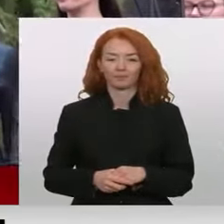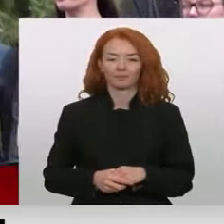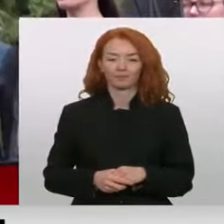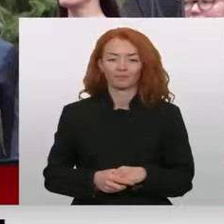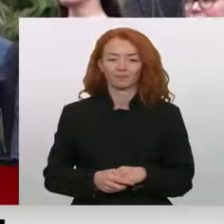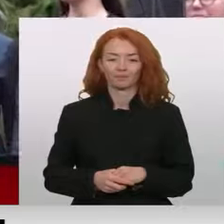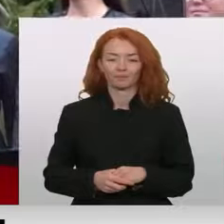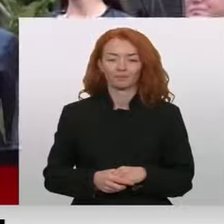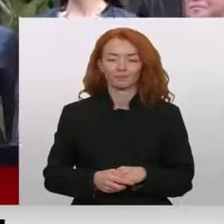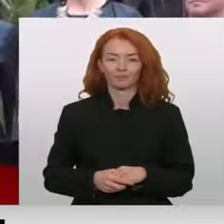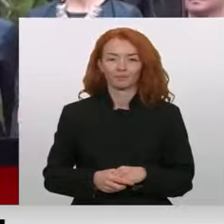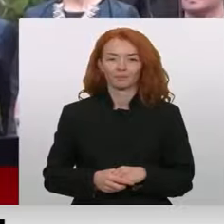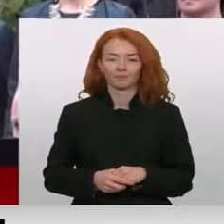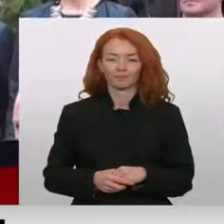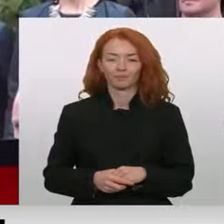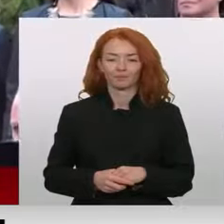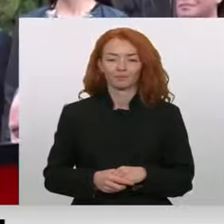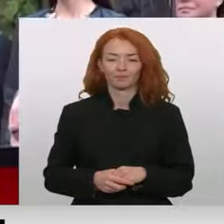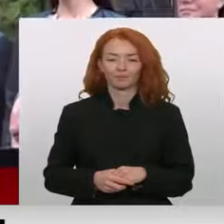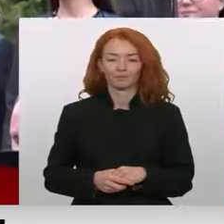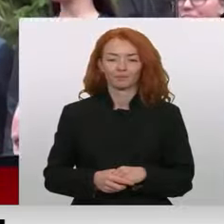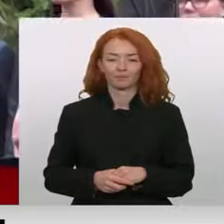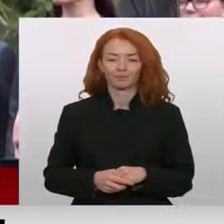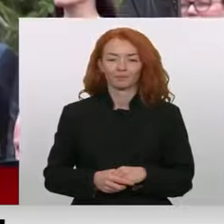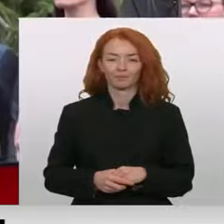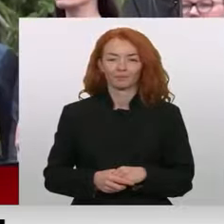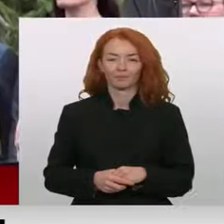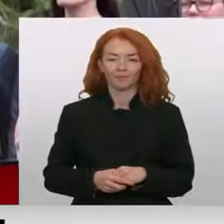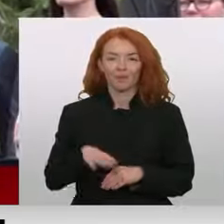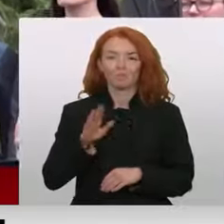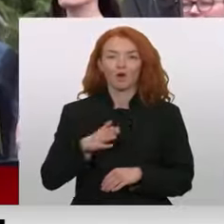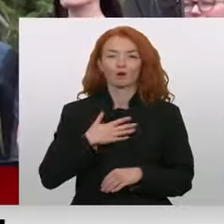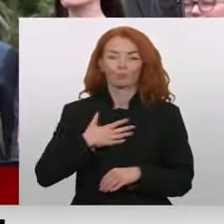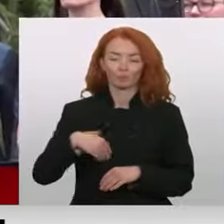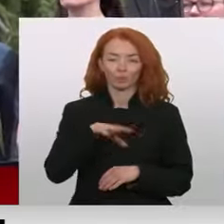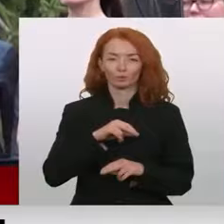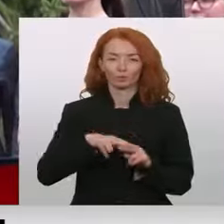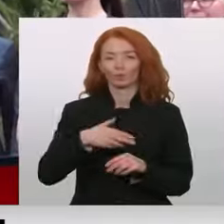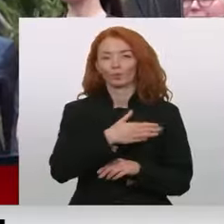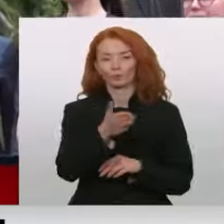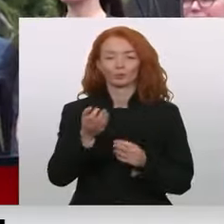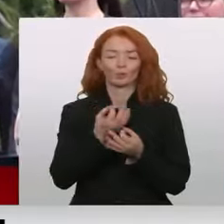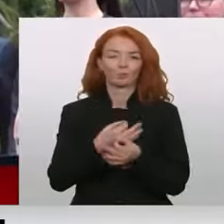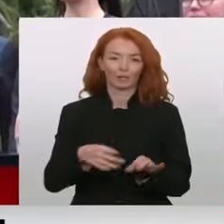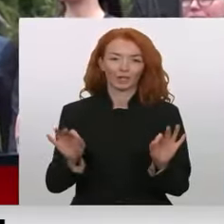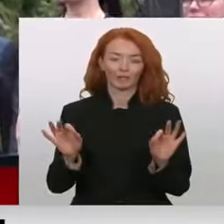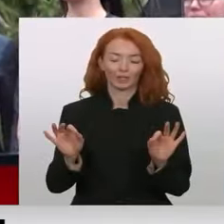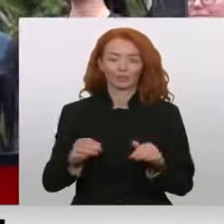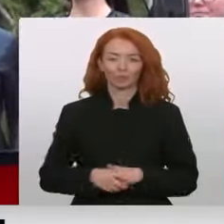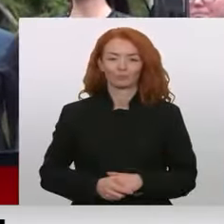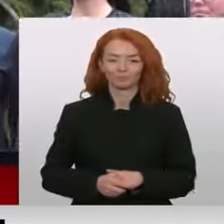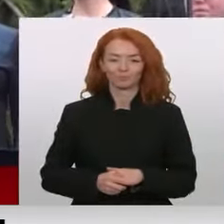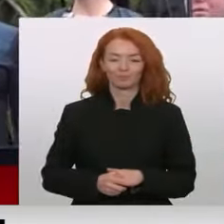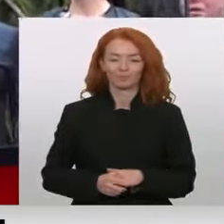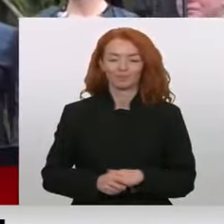jūsų laisvę, par mūsų ant jūsų brīvybų. Te gyvoja nepriklausoma Lietuva. Lai